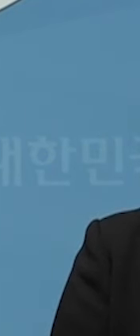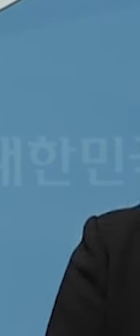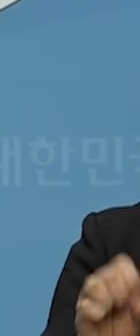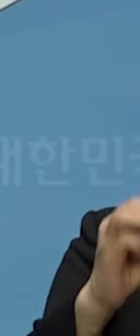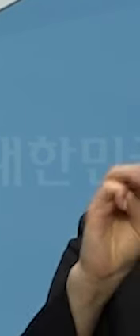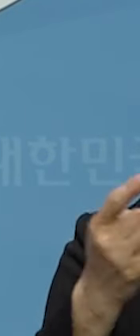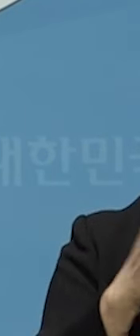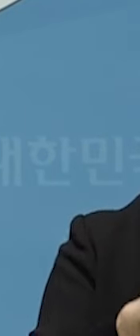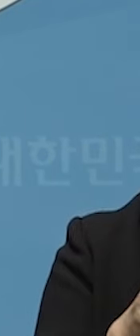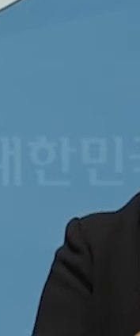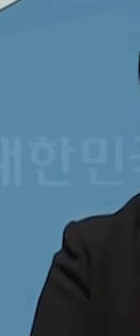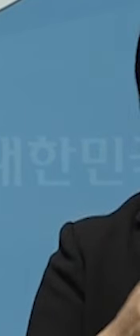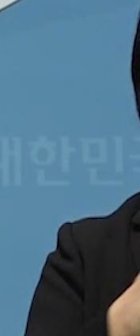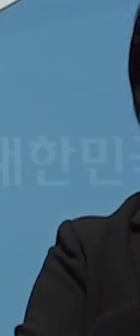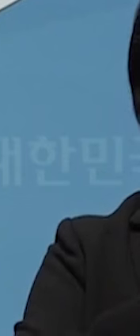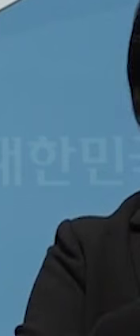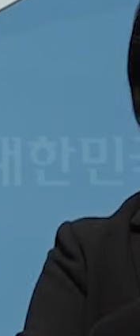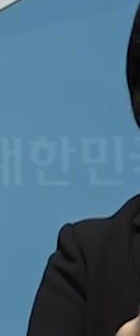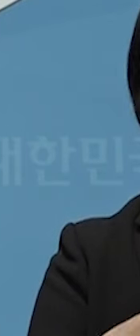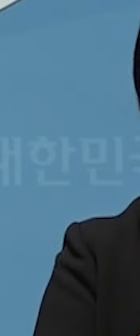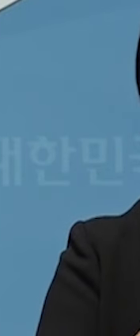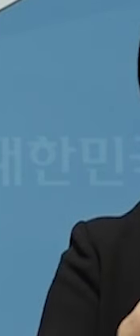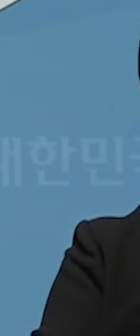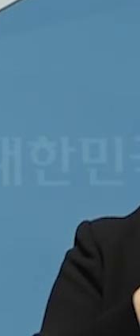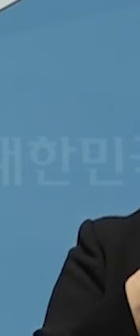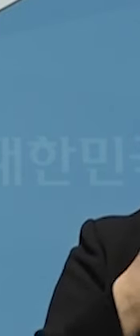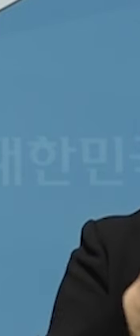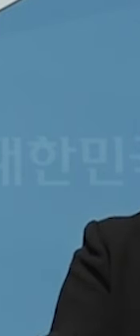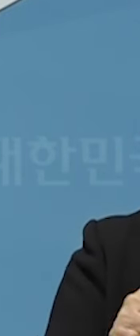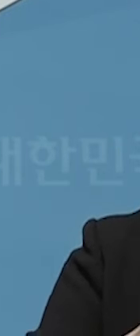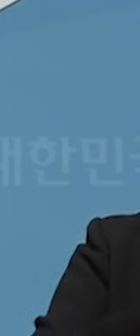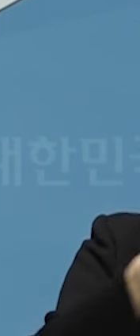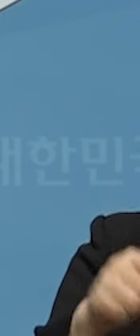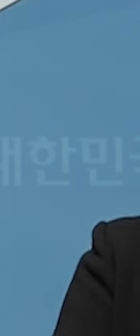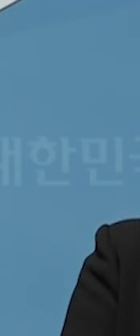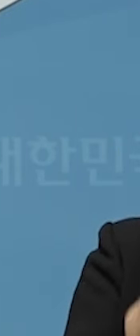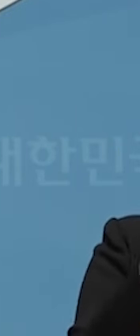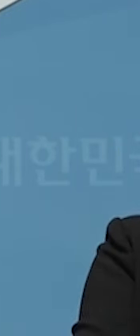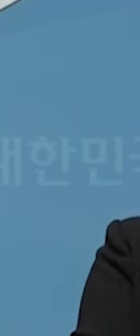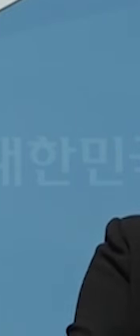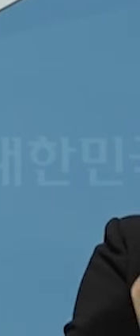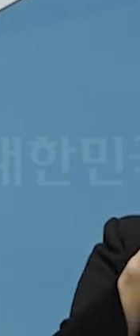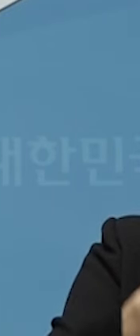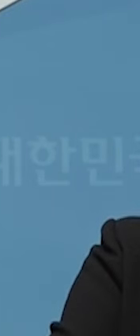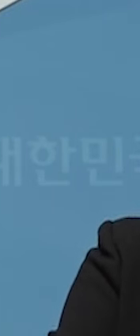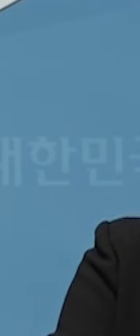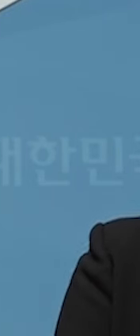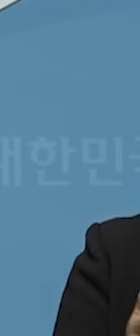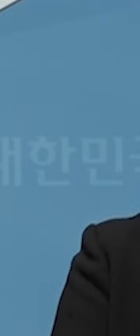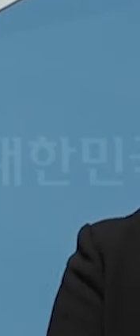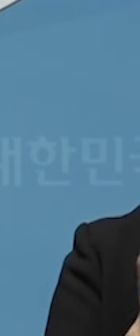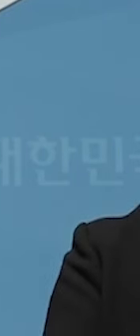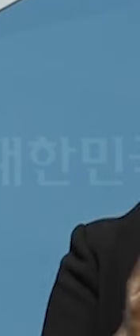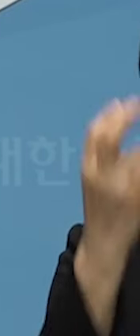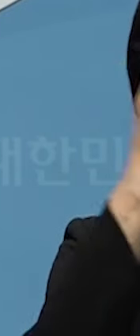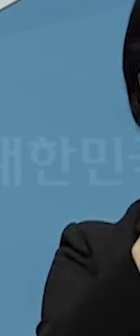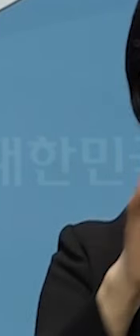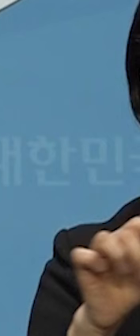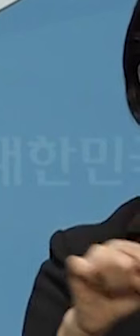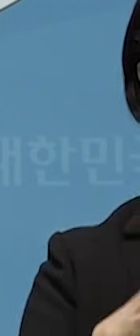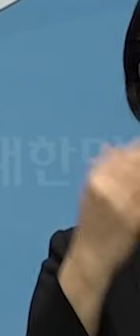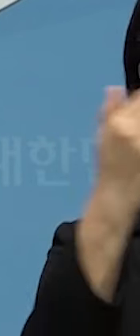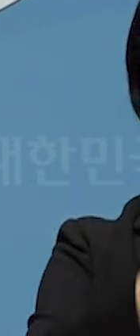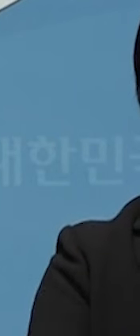스포츠 토토는 저위험 상품 운영, 구매 한도 등 엄격한 규제, 이용자 보호 정책